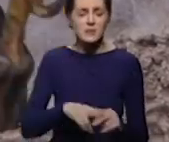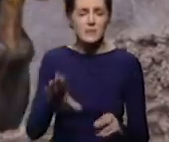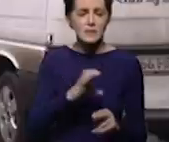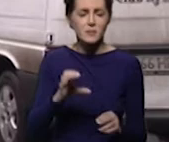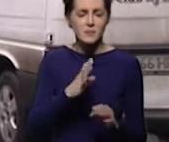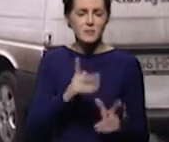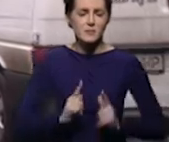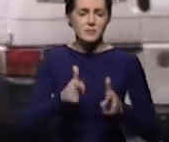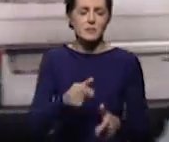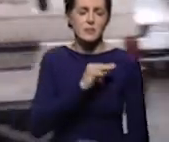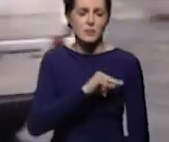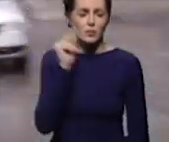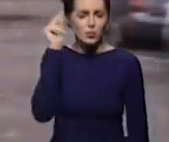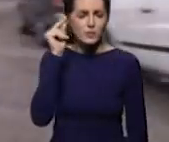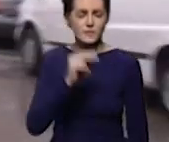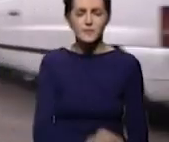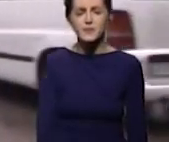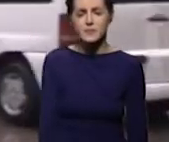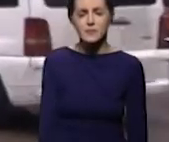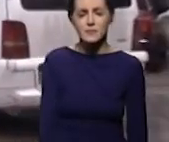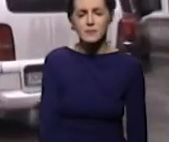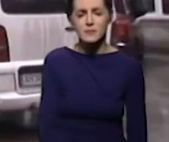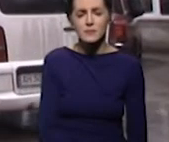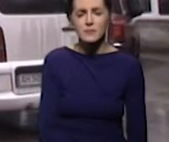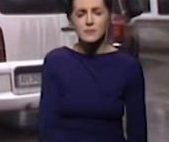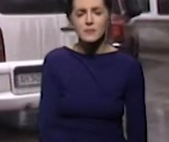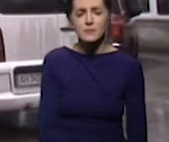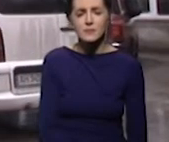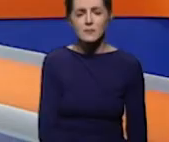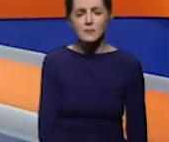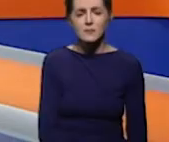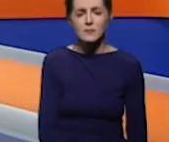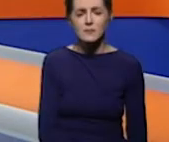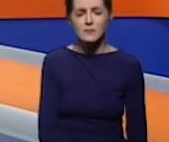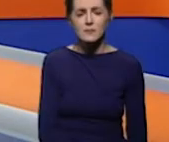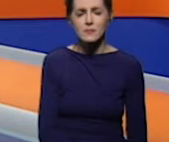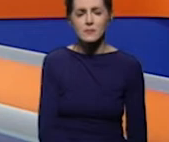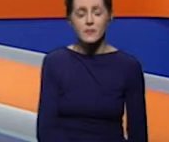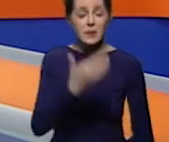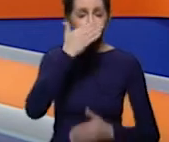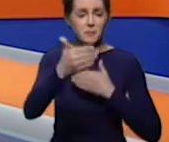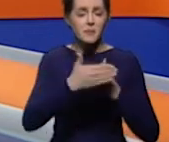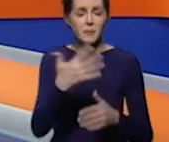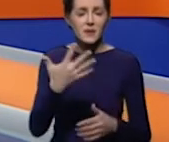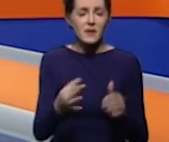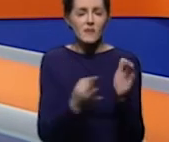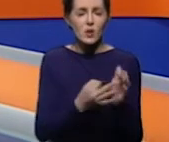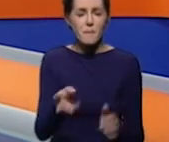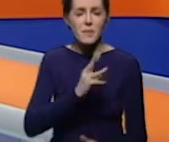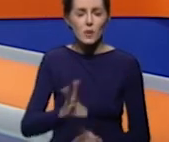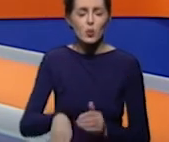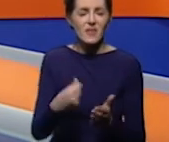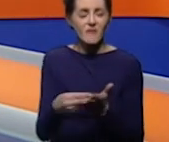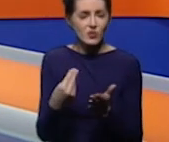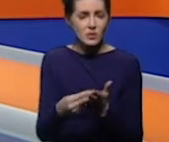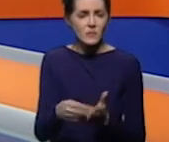парти. Наталя Мнацеканян, Владислав Борисов, телеканал «Донбас». Майже 58 мільйонів